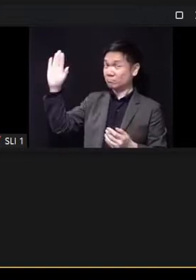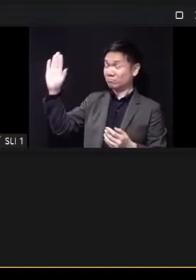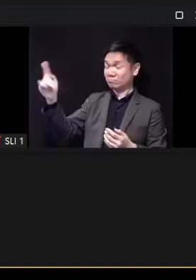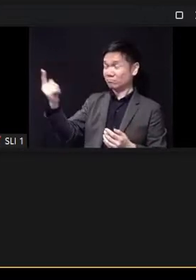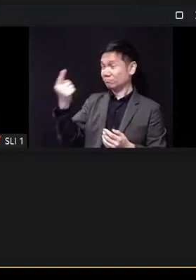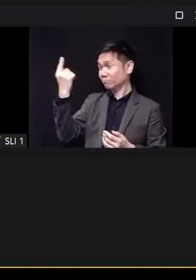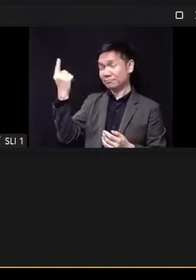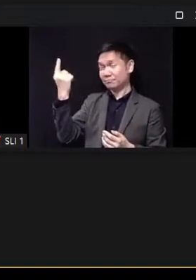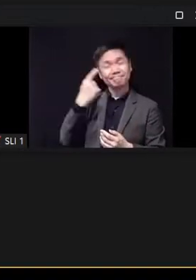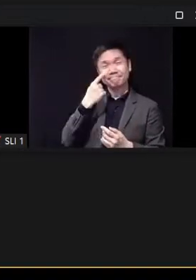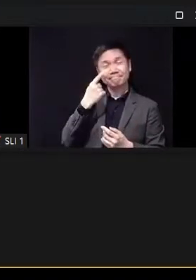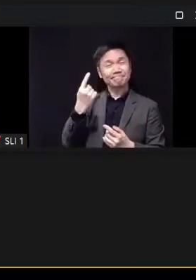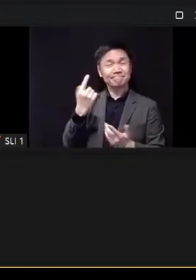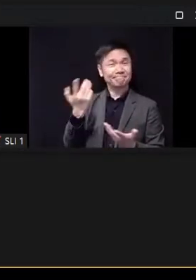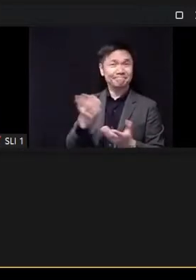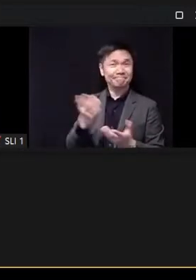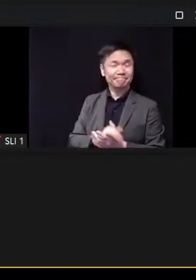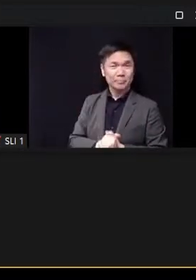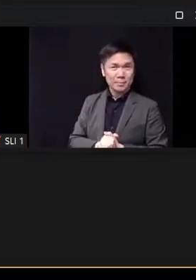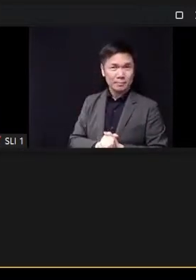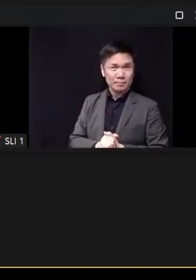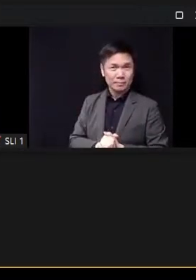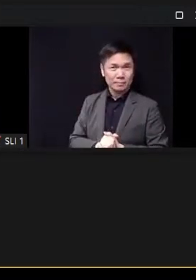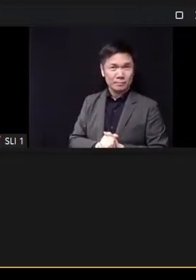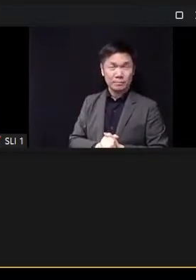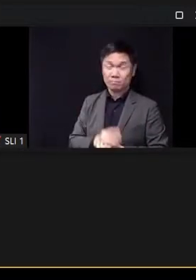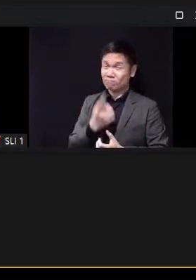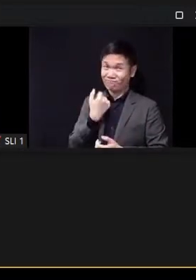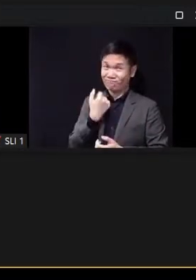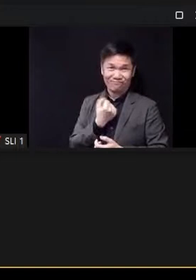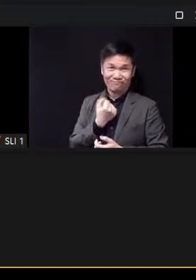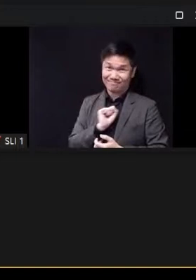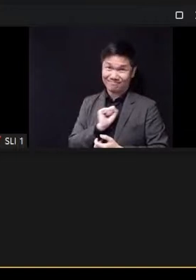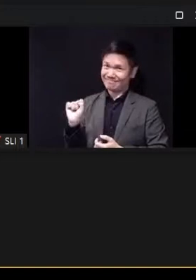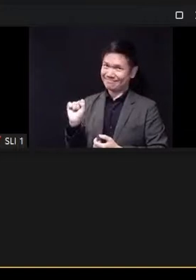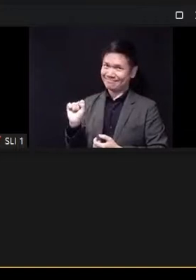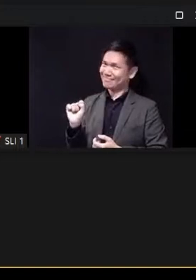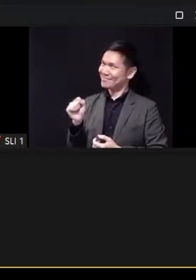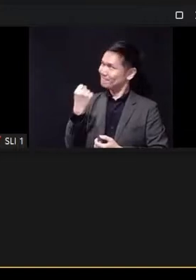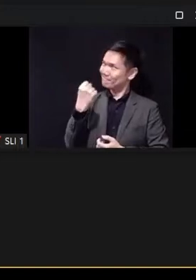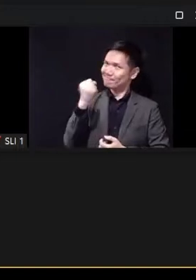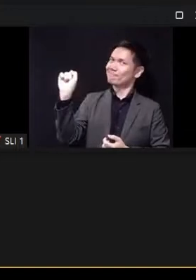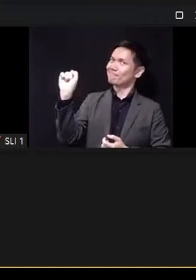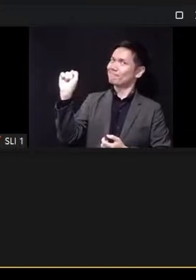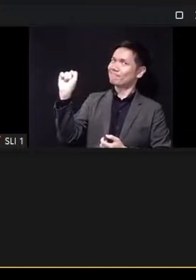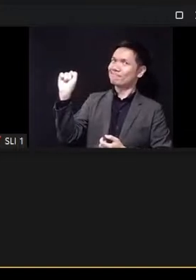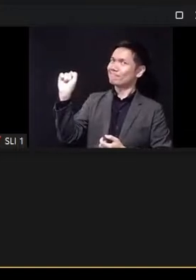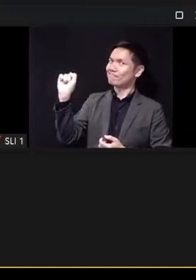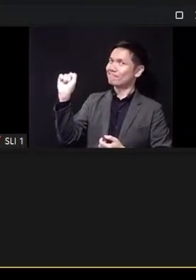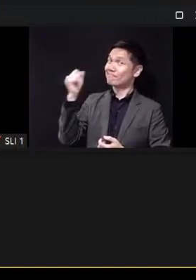хочет придерживаться только какого-то одного своего подхода,